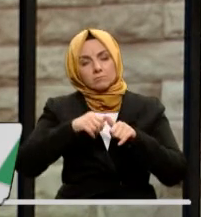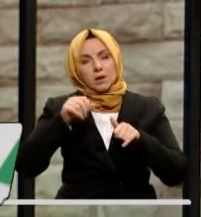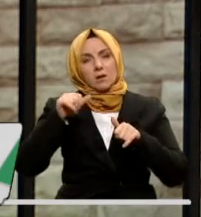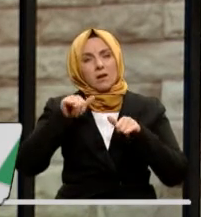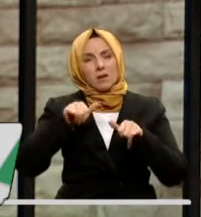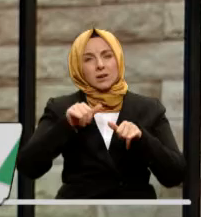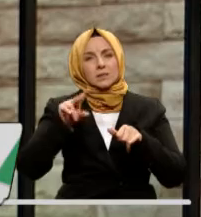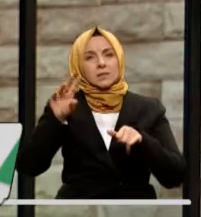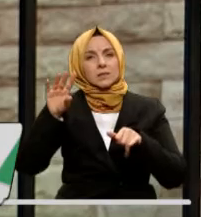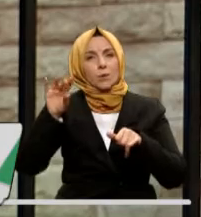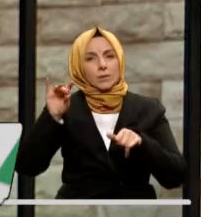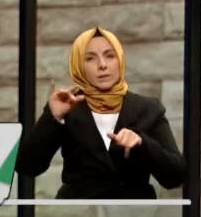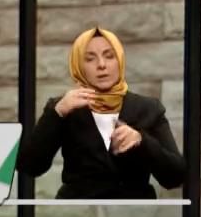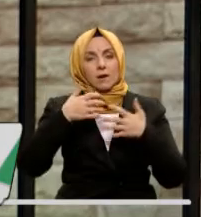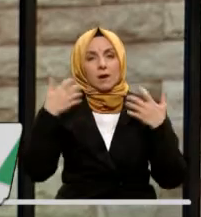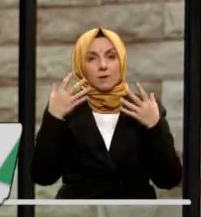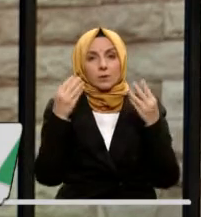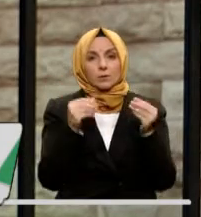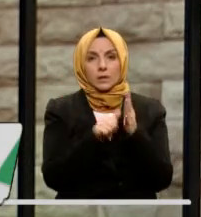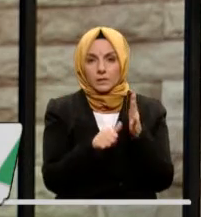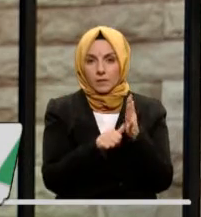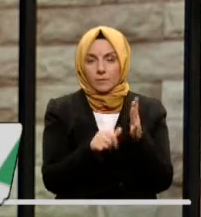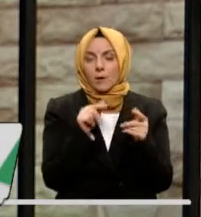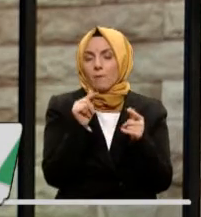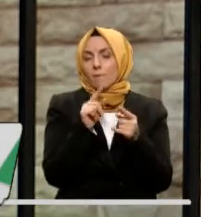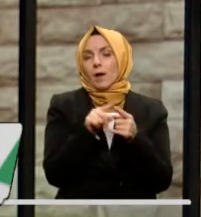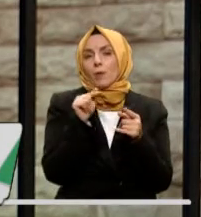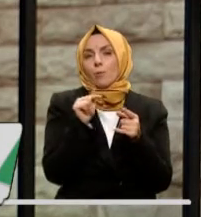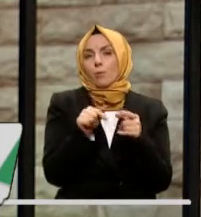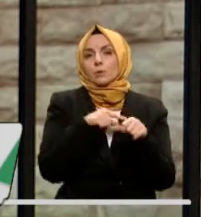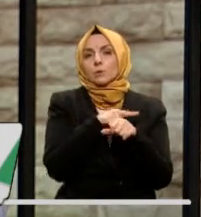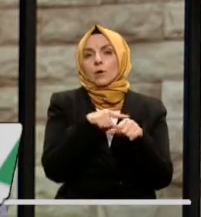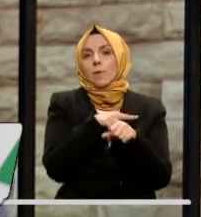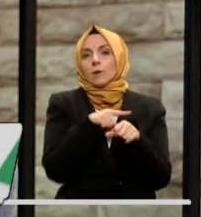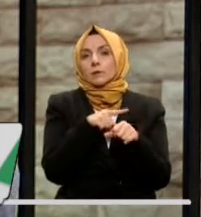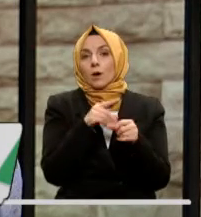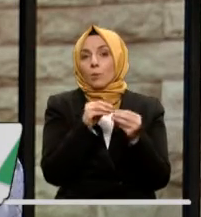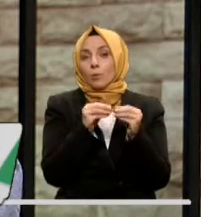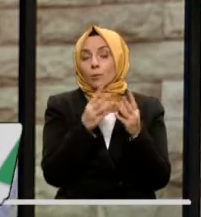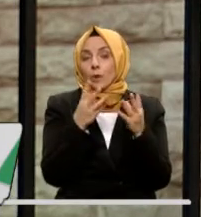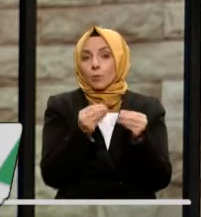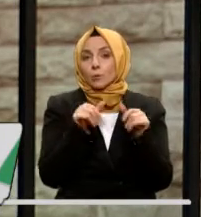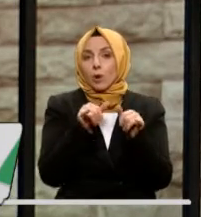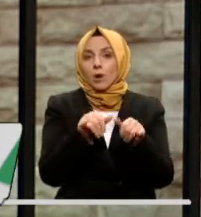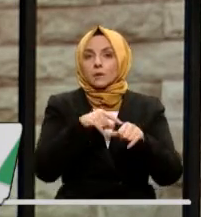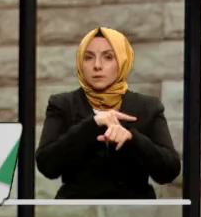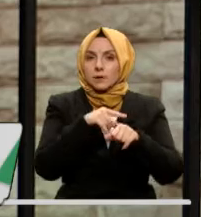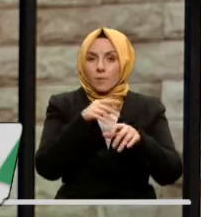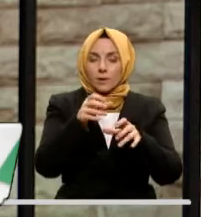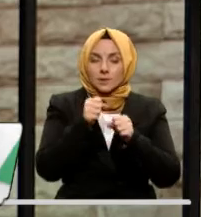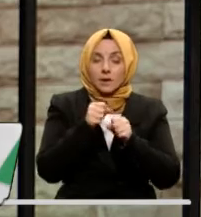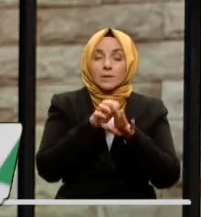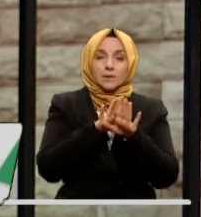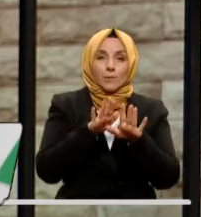bu takvimde tabi çok ciddi manada hatalar oluşuyor yani zaman kayıyor aynı zamanı yakalayamıyor lar